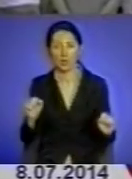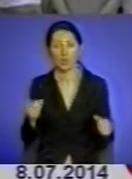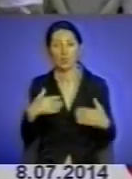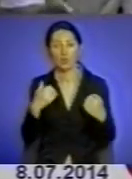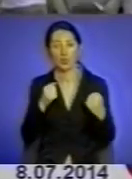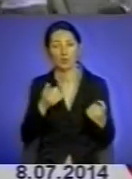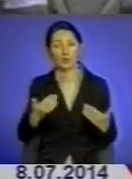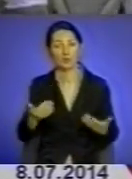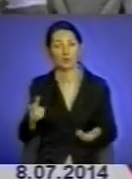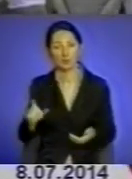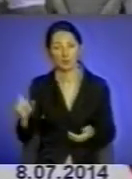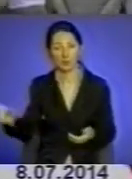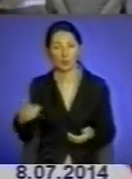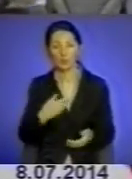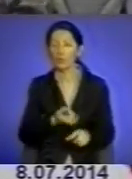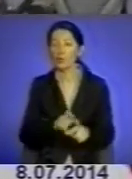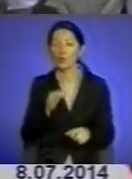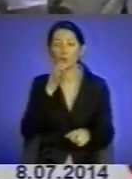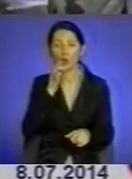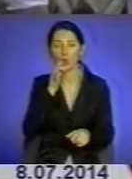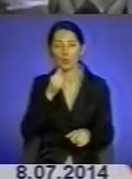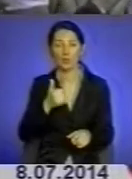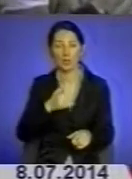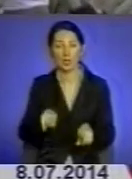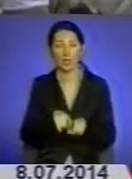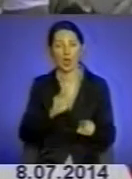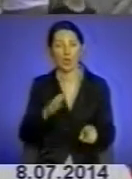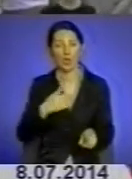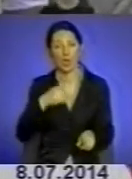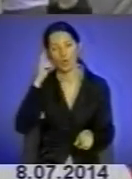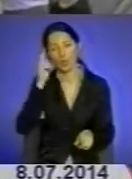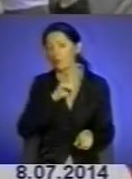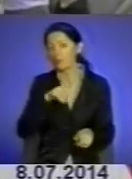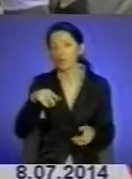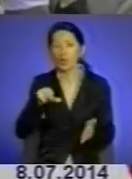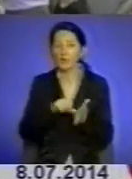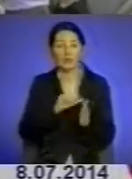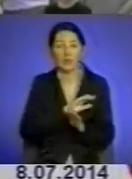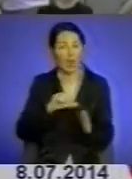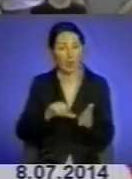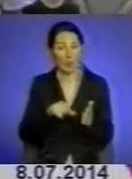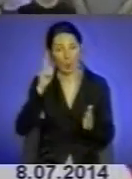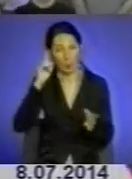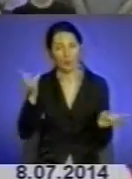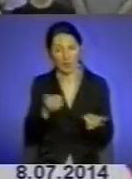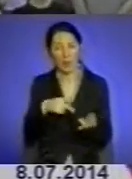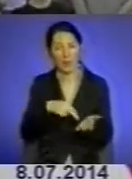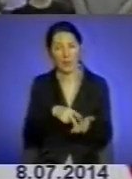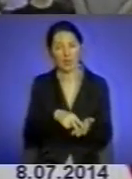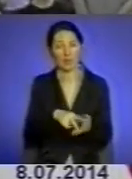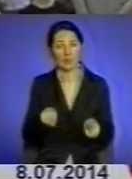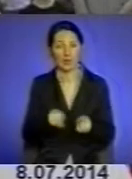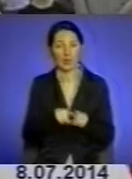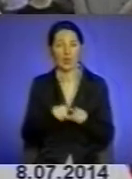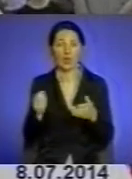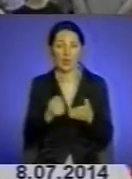мені дуже сподобалося, звичайно. Ну, в мене таке навіть було, що я думав йти чи не йти, але думаю, що варто піти. Такі досягнення.